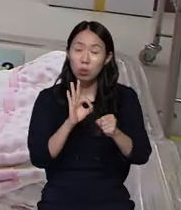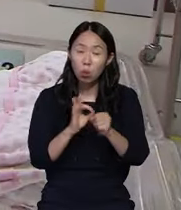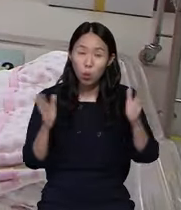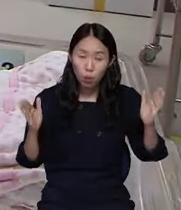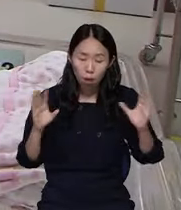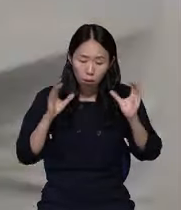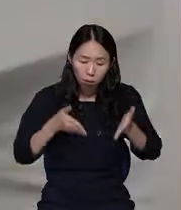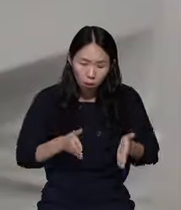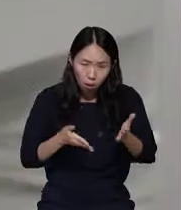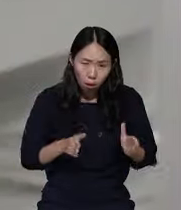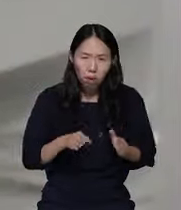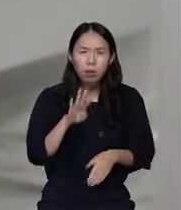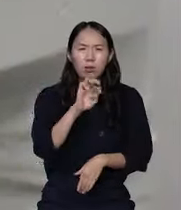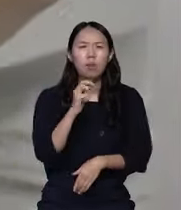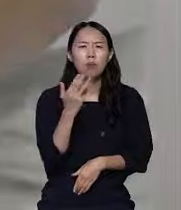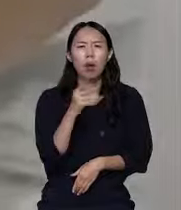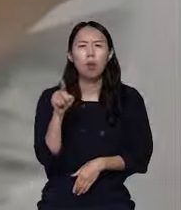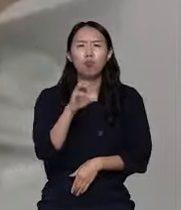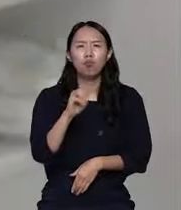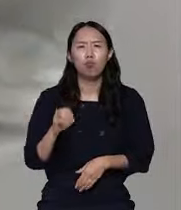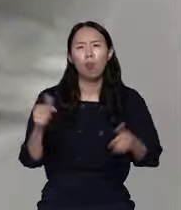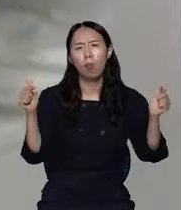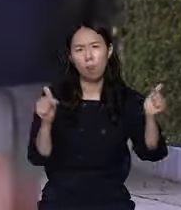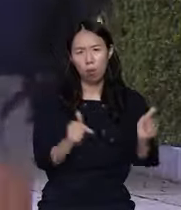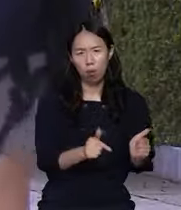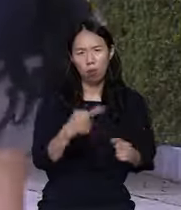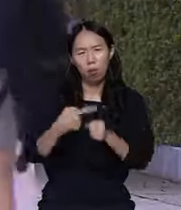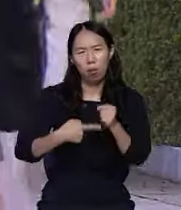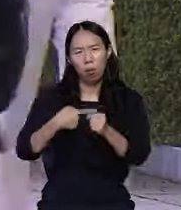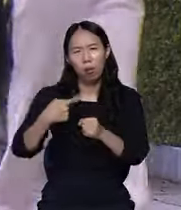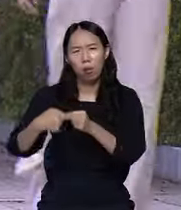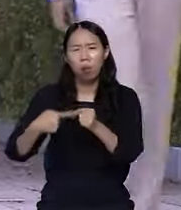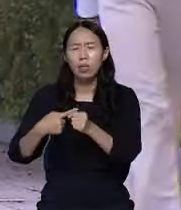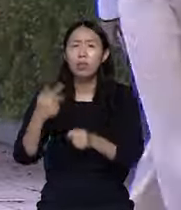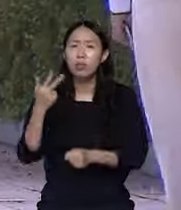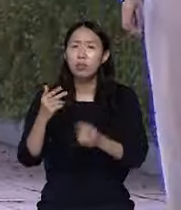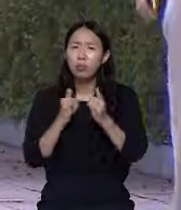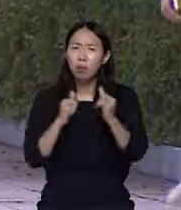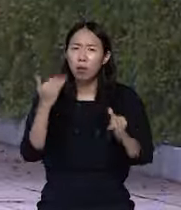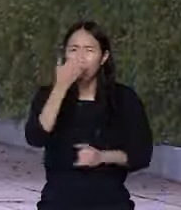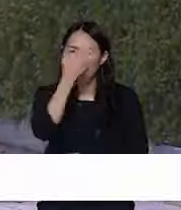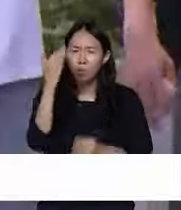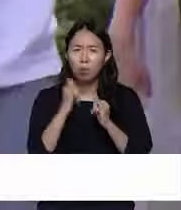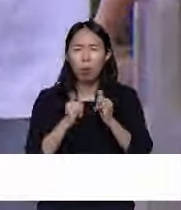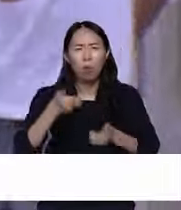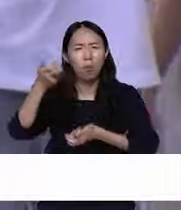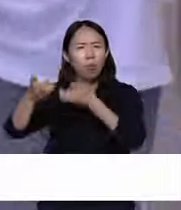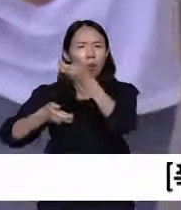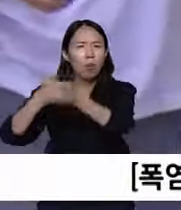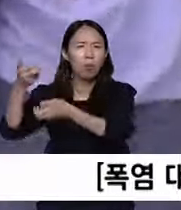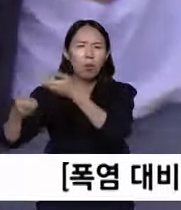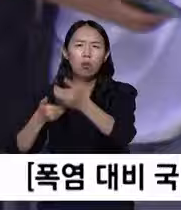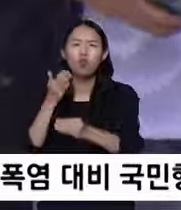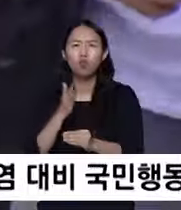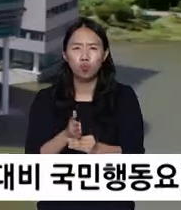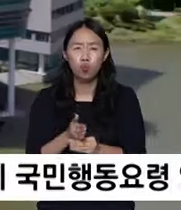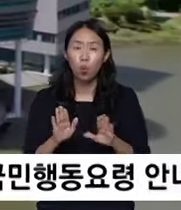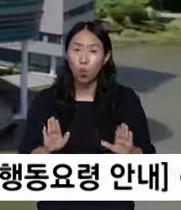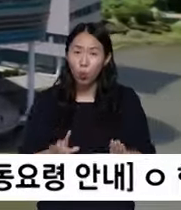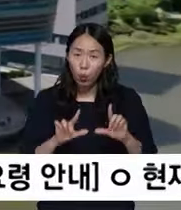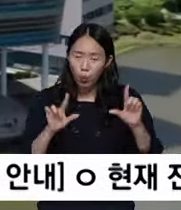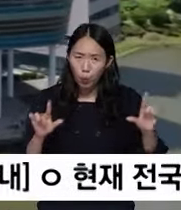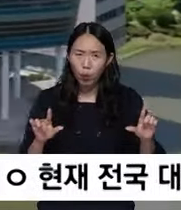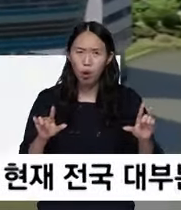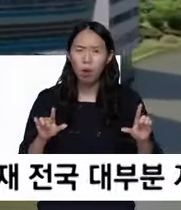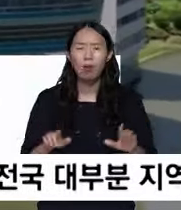출생 수는 48% 감소했고 해마다 7천여명의 청년들이 전남을 떠나고 있습니다 올해를